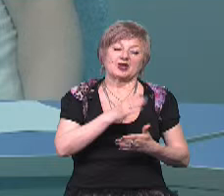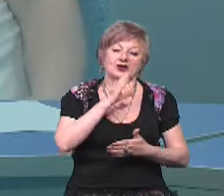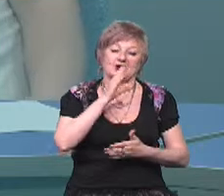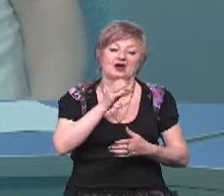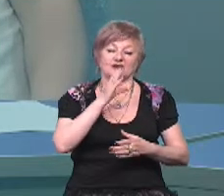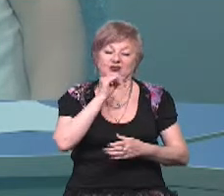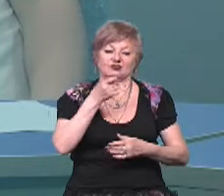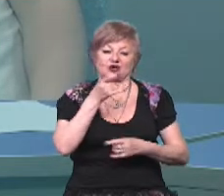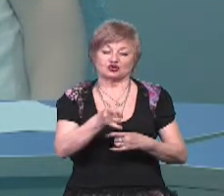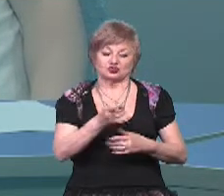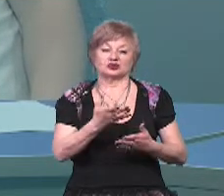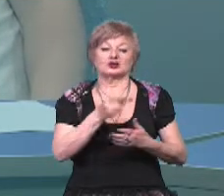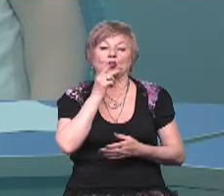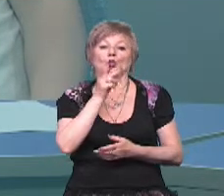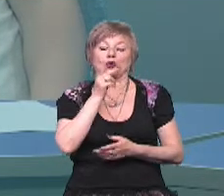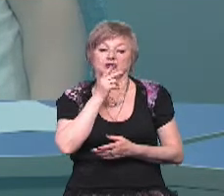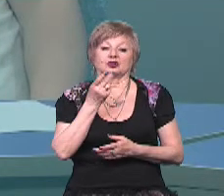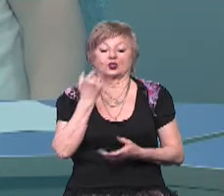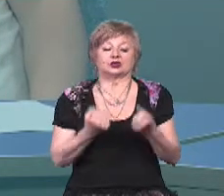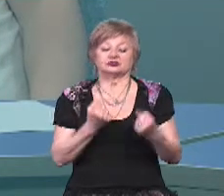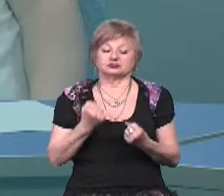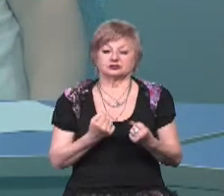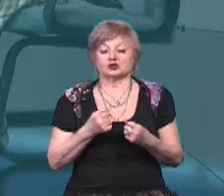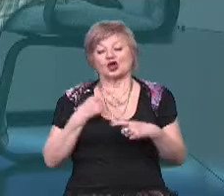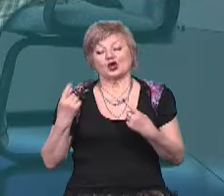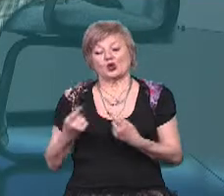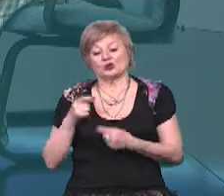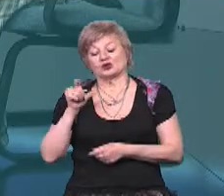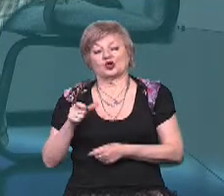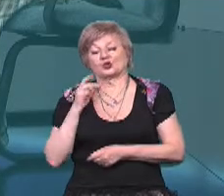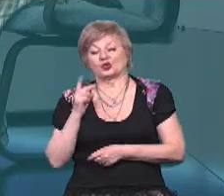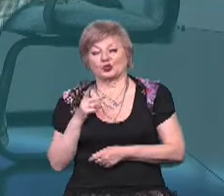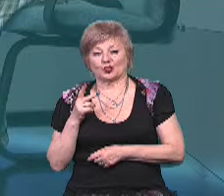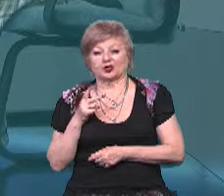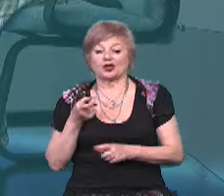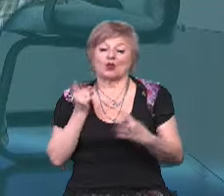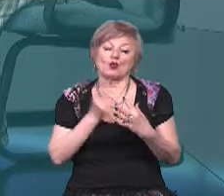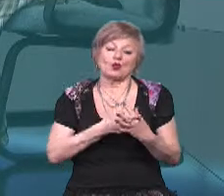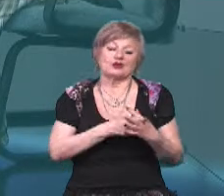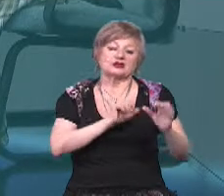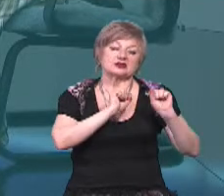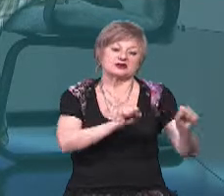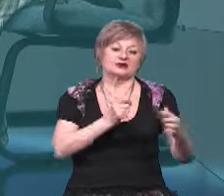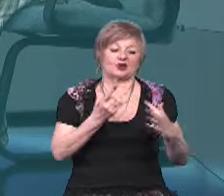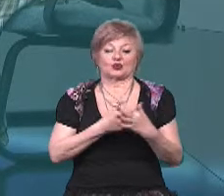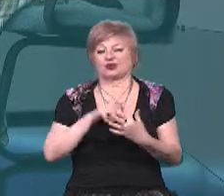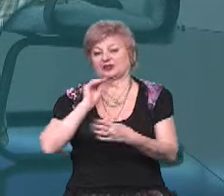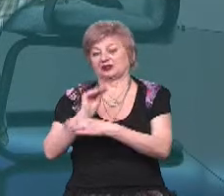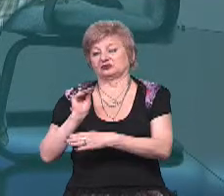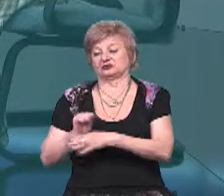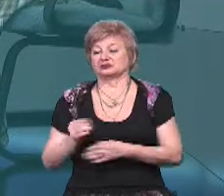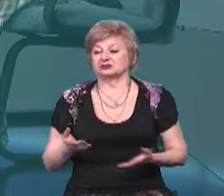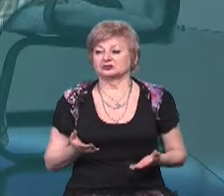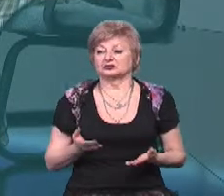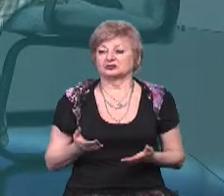ходу, і звичайних громадян, які курять. Тому що у нас, на жаль, суспільство ще не розуміє